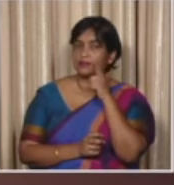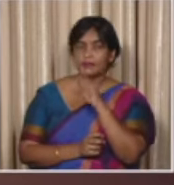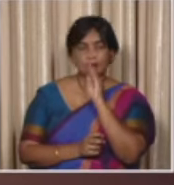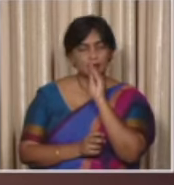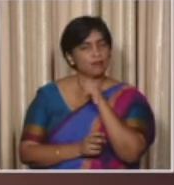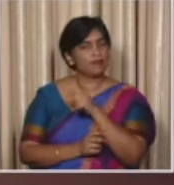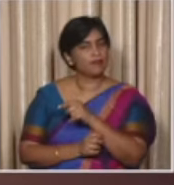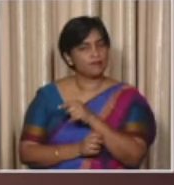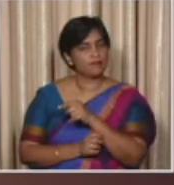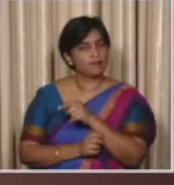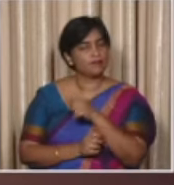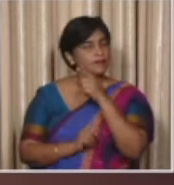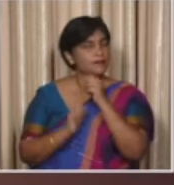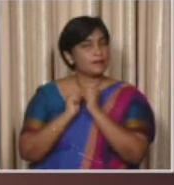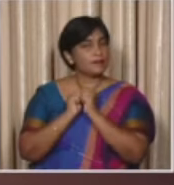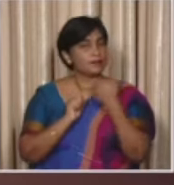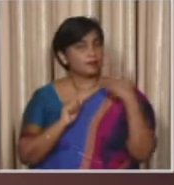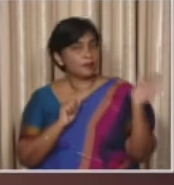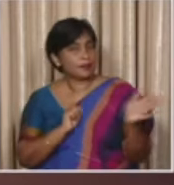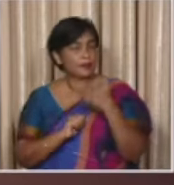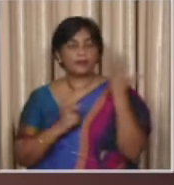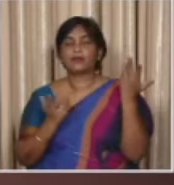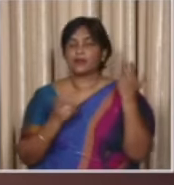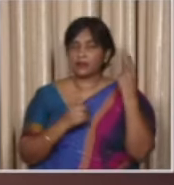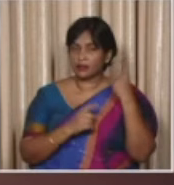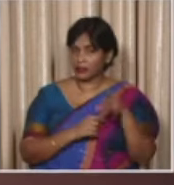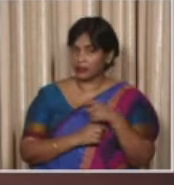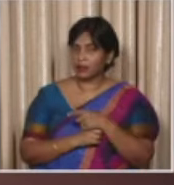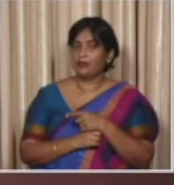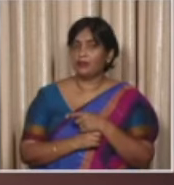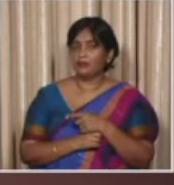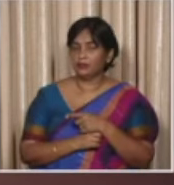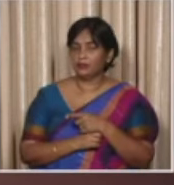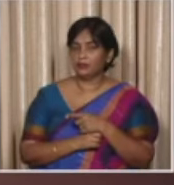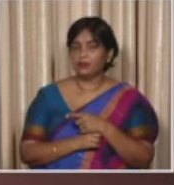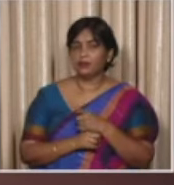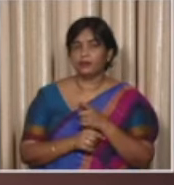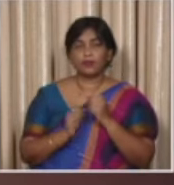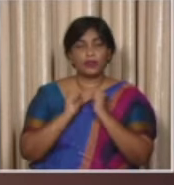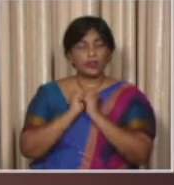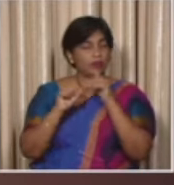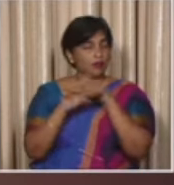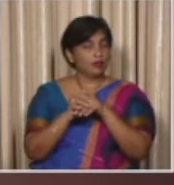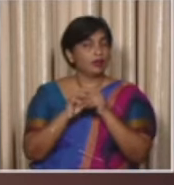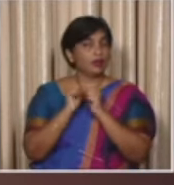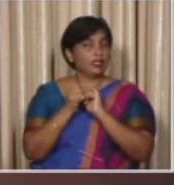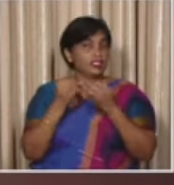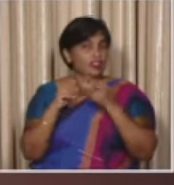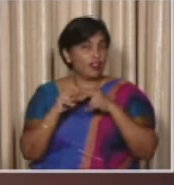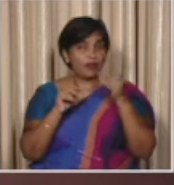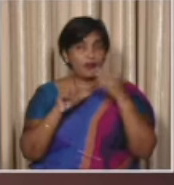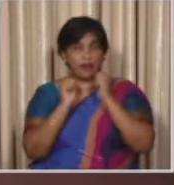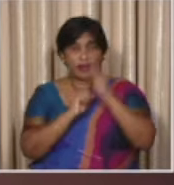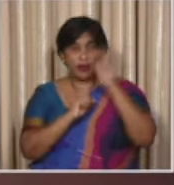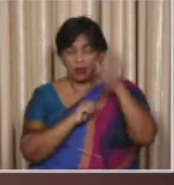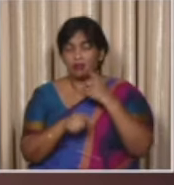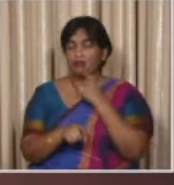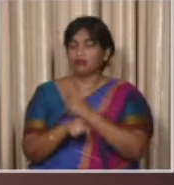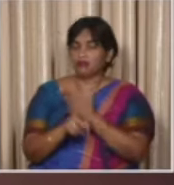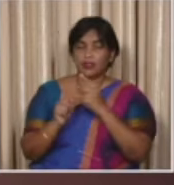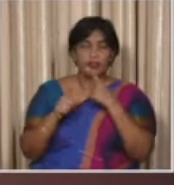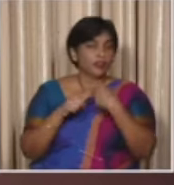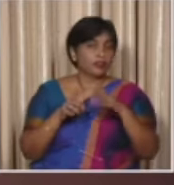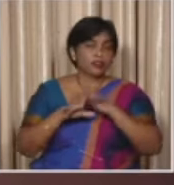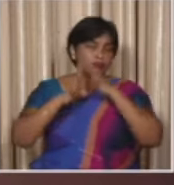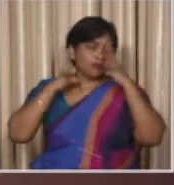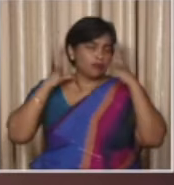එකන්නේ ඔවුන් වැඩට නොයාම විසින් අර අධ්‍යයන කටයුතු අඩාල වීම විතරක් නෙවෙයි විශාල